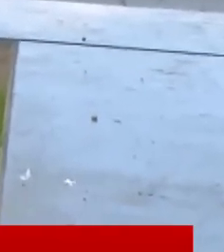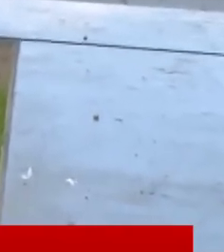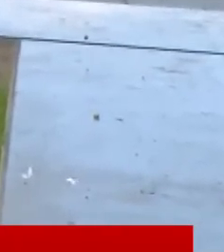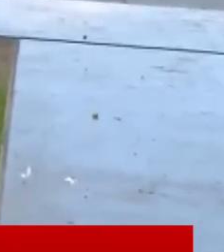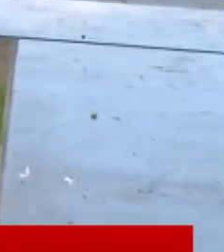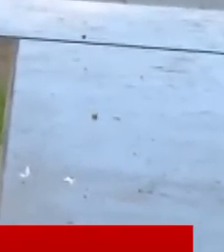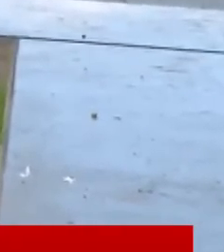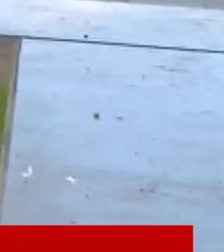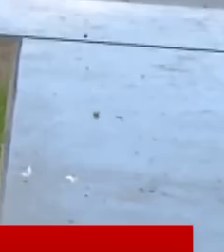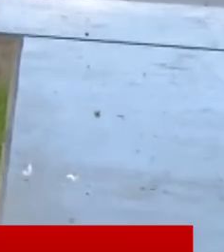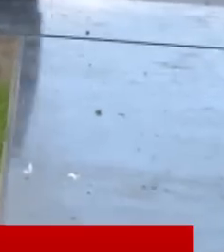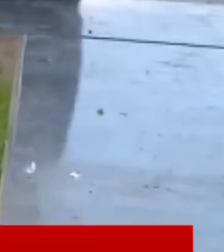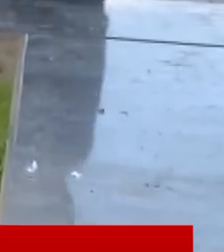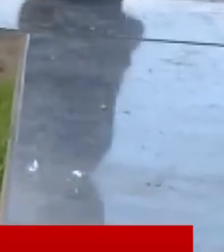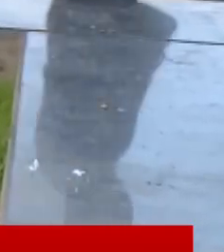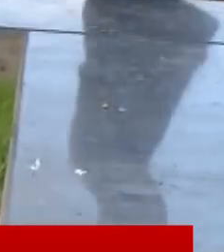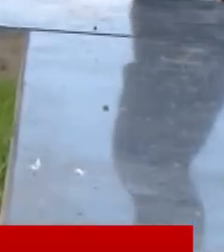girmiyor evimize yok